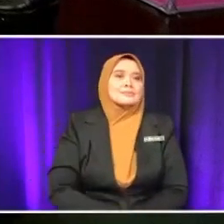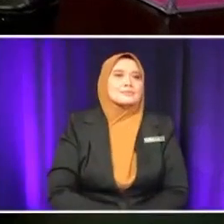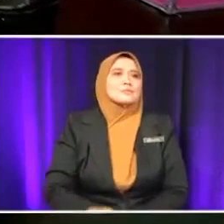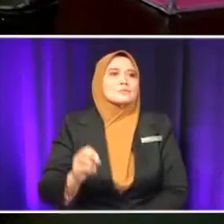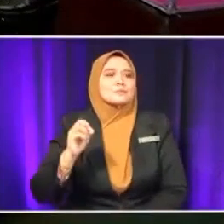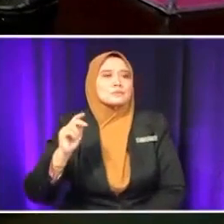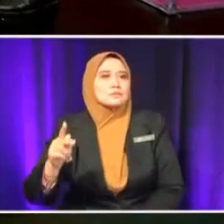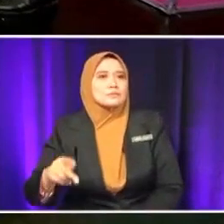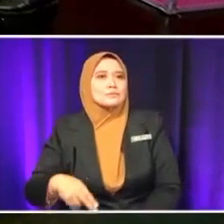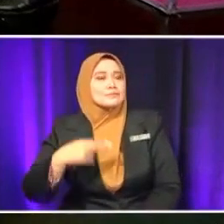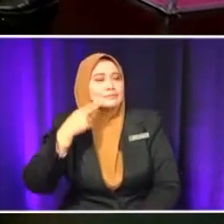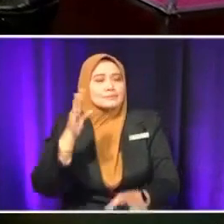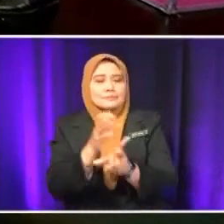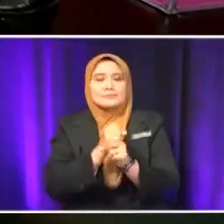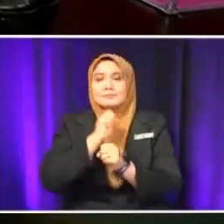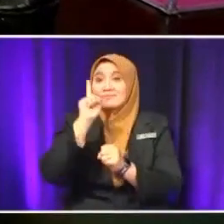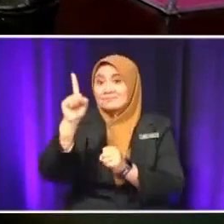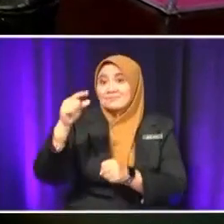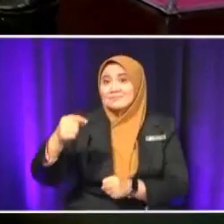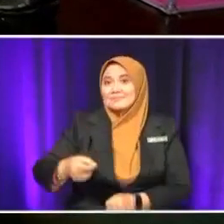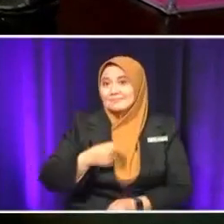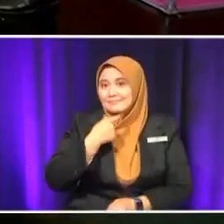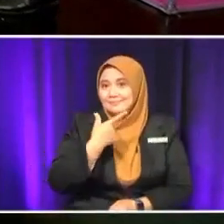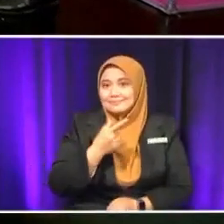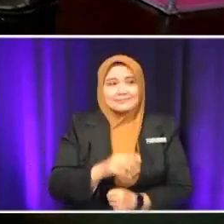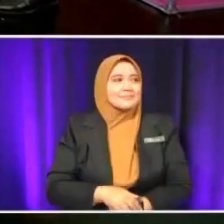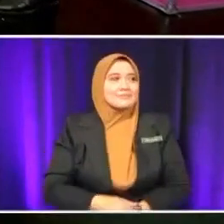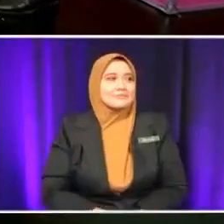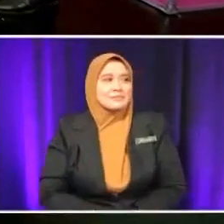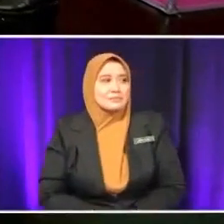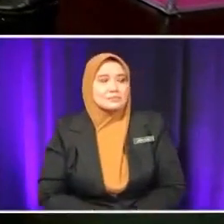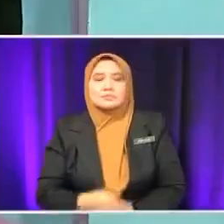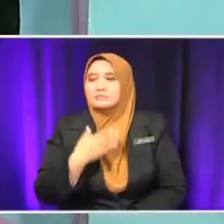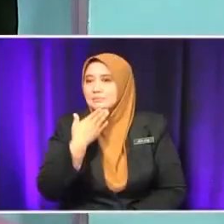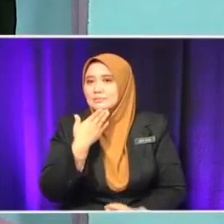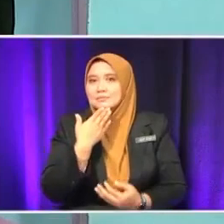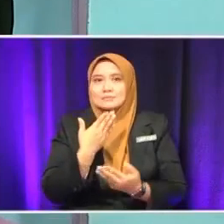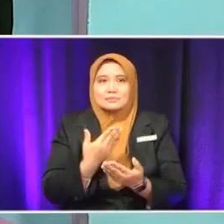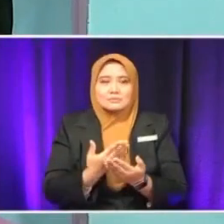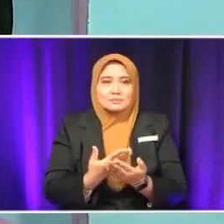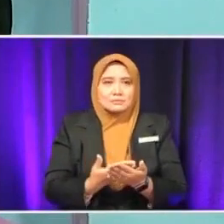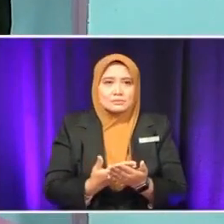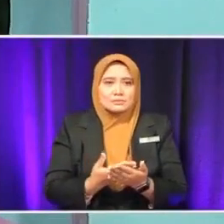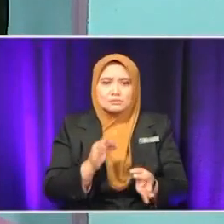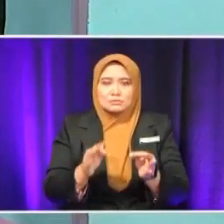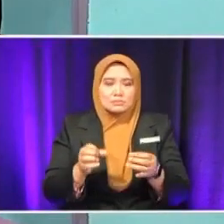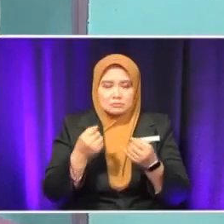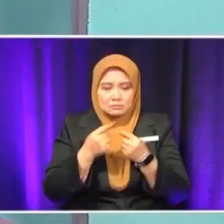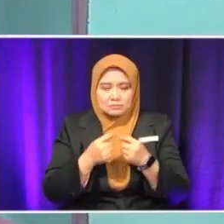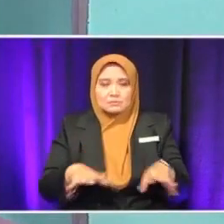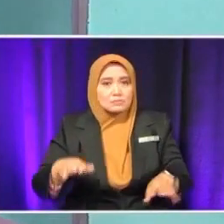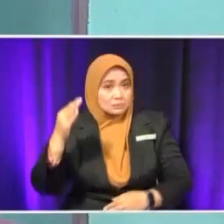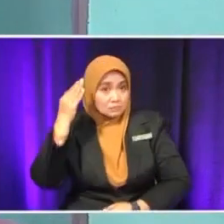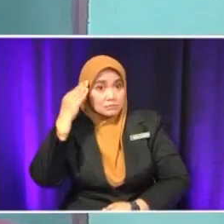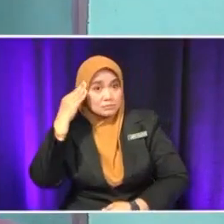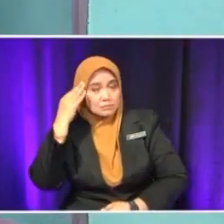Okey, Hani dapat satu pelekat, betul Hani tak, cikgu? Dapat satu pelekat, boleh. Okey. Baik. Bila kita dah faham tentang graf terarah dan